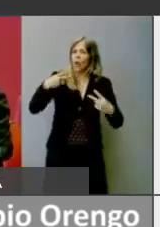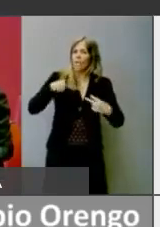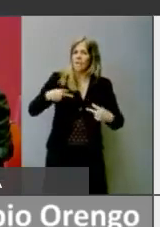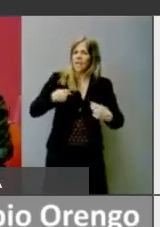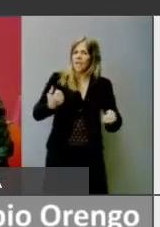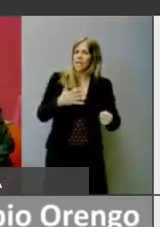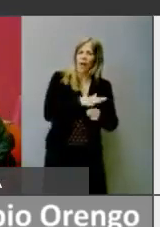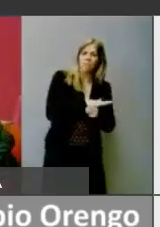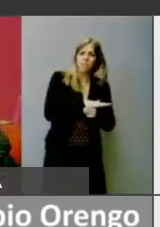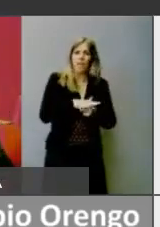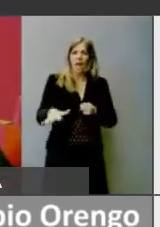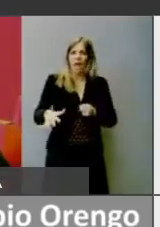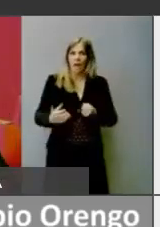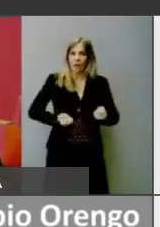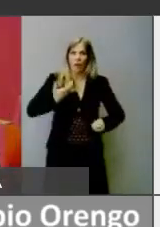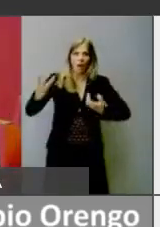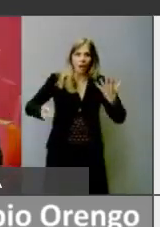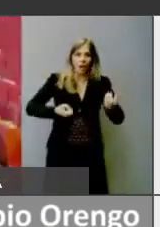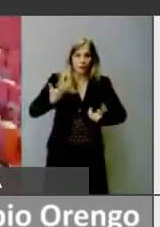Grazie, Presidente.